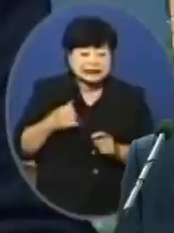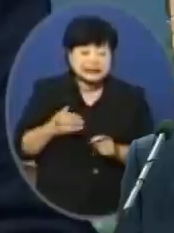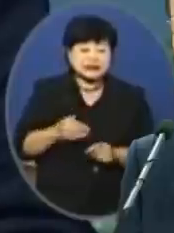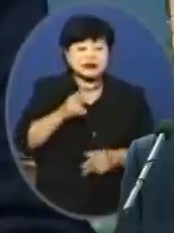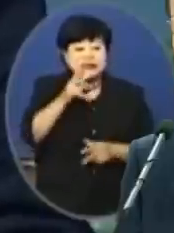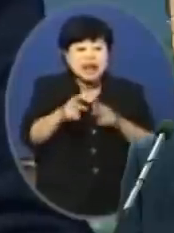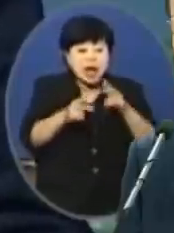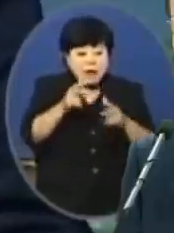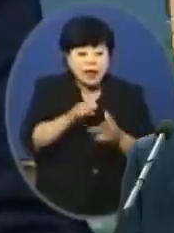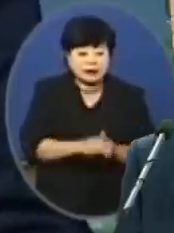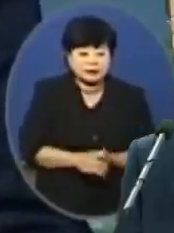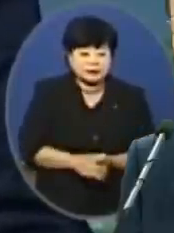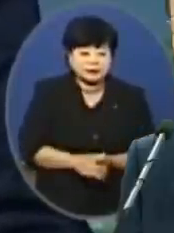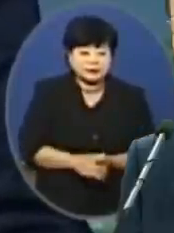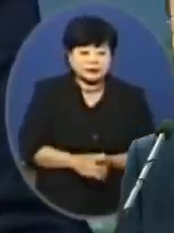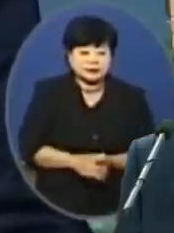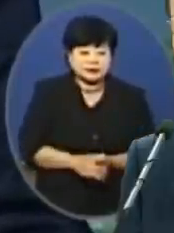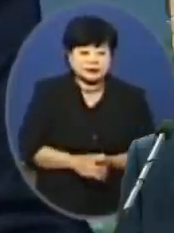자녀, 사업에